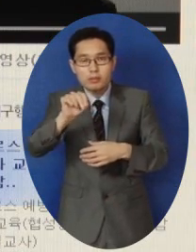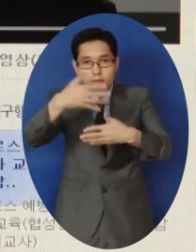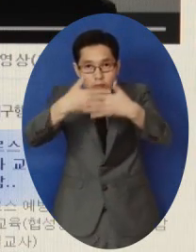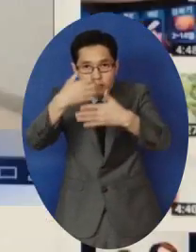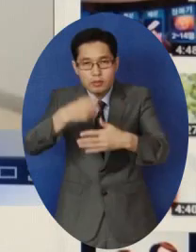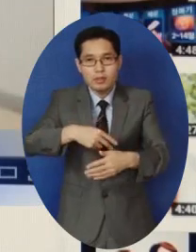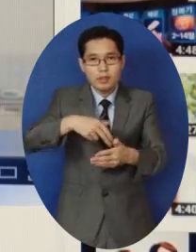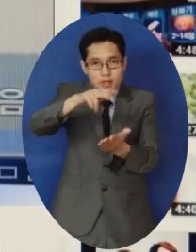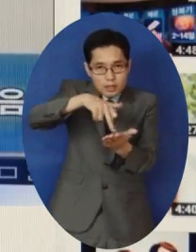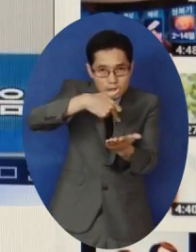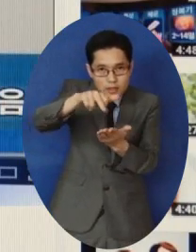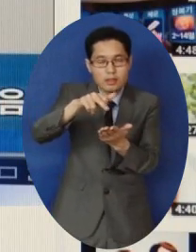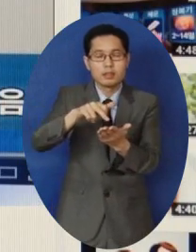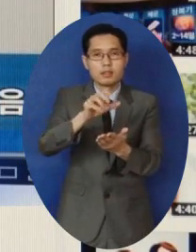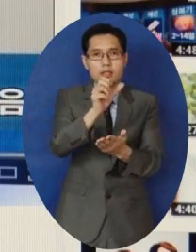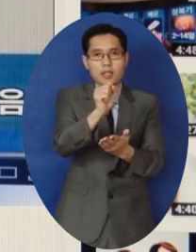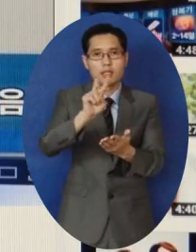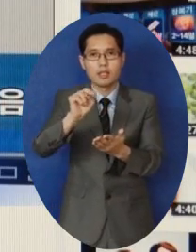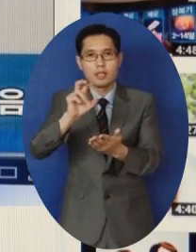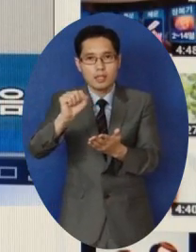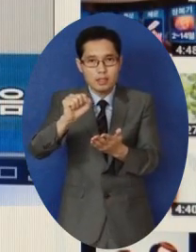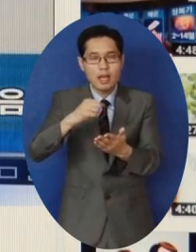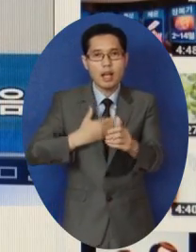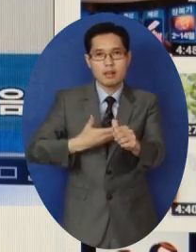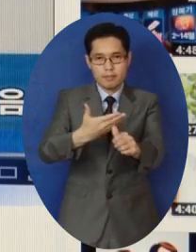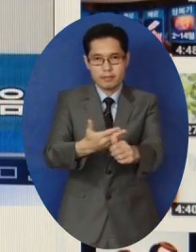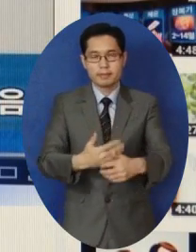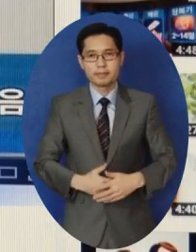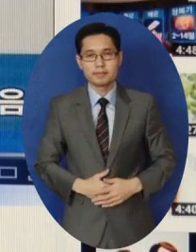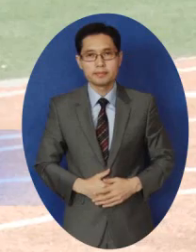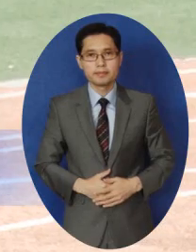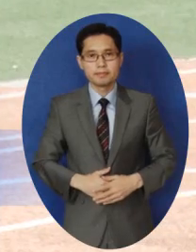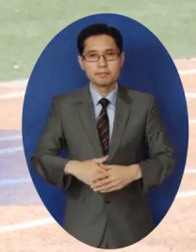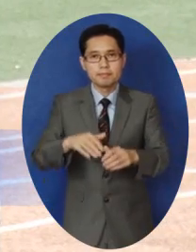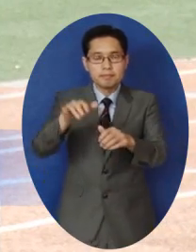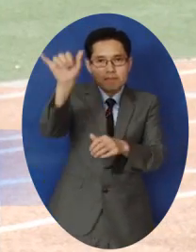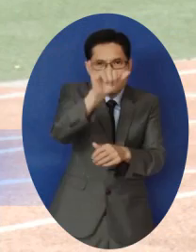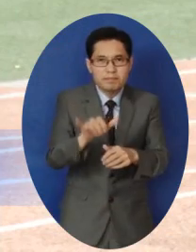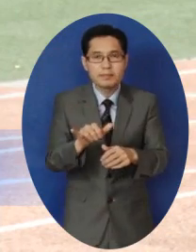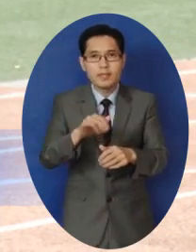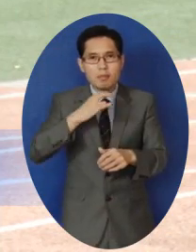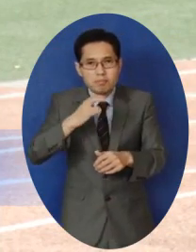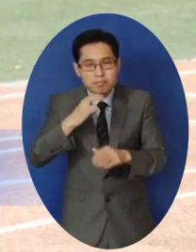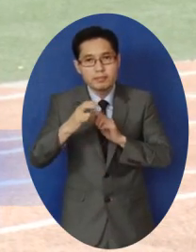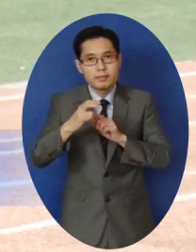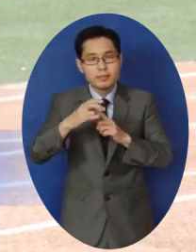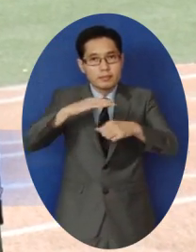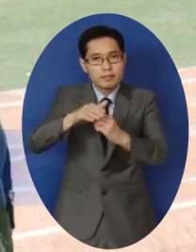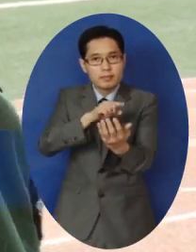페이스북, 블로그, 카카오스토리 등 SNS 채널을 통해 보급 안내했습니다. 전국적으로 확산되고 있는